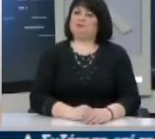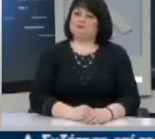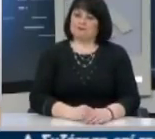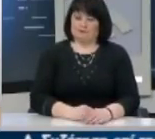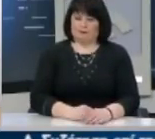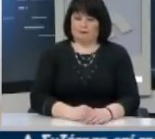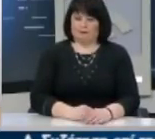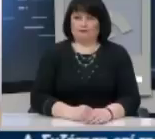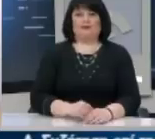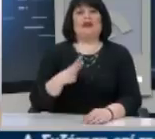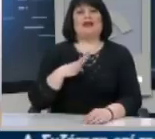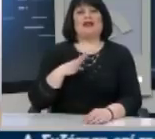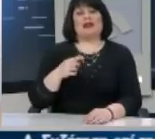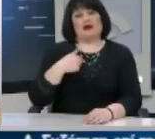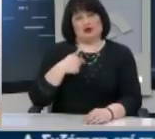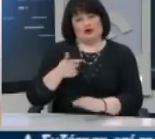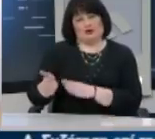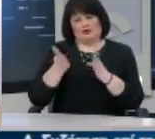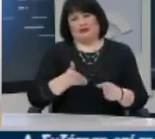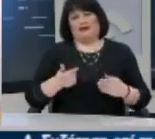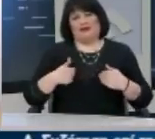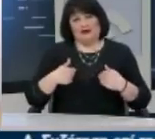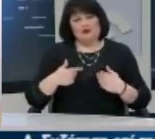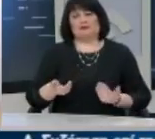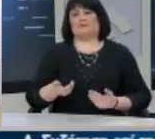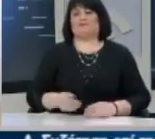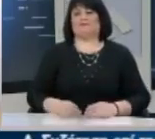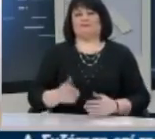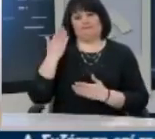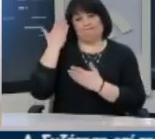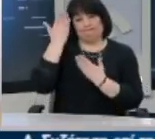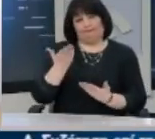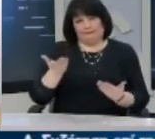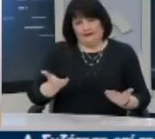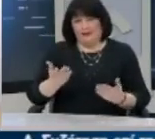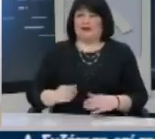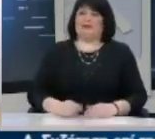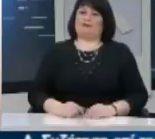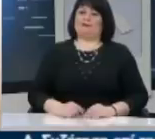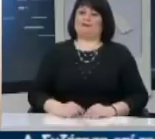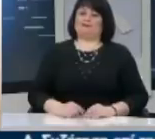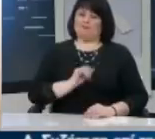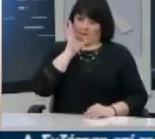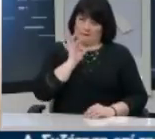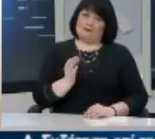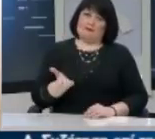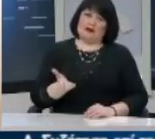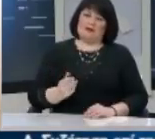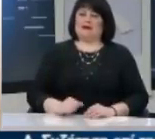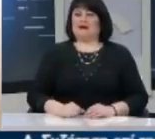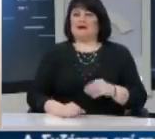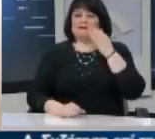συνάδελφοι θέλω και εγώ από την πλευρά μου να αποτίσω φόρο τιμής πραγματικά και